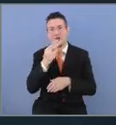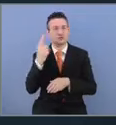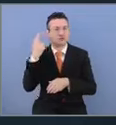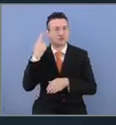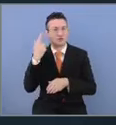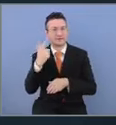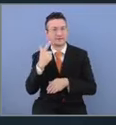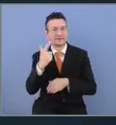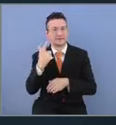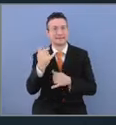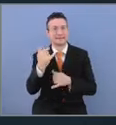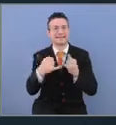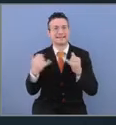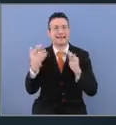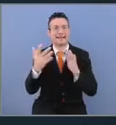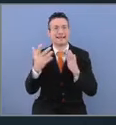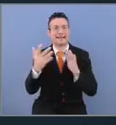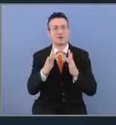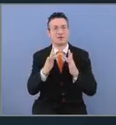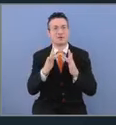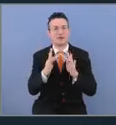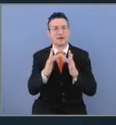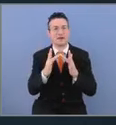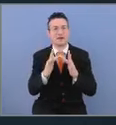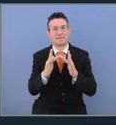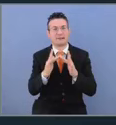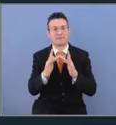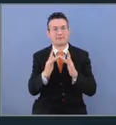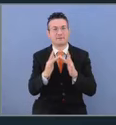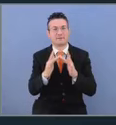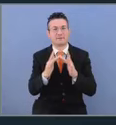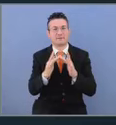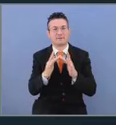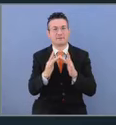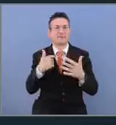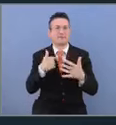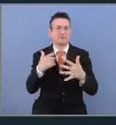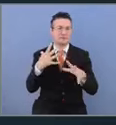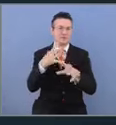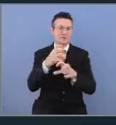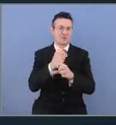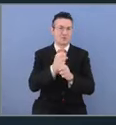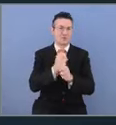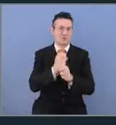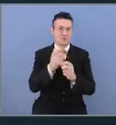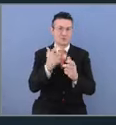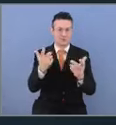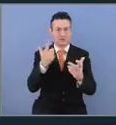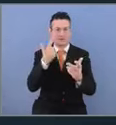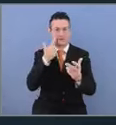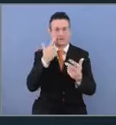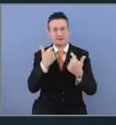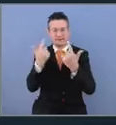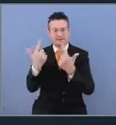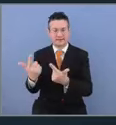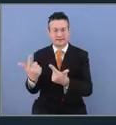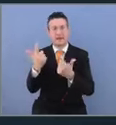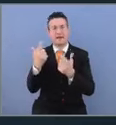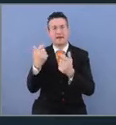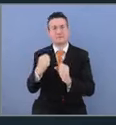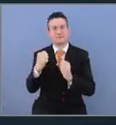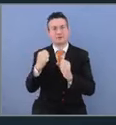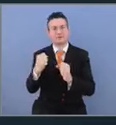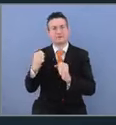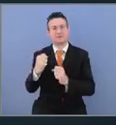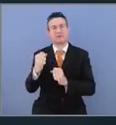Quindi, credo di sì. Mi accingo a concludere per lasciare, diciamo, spazio a coloro che seguiranno e